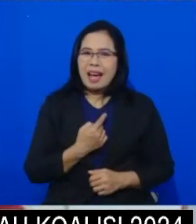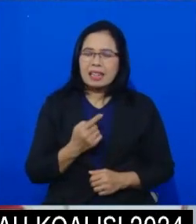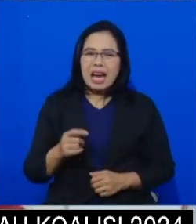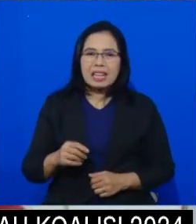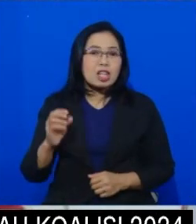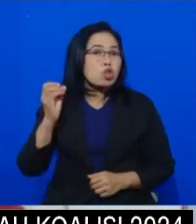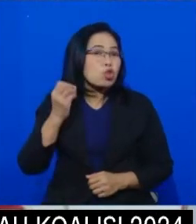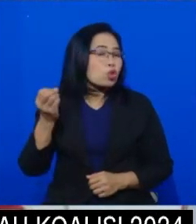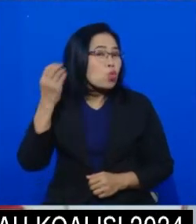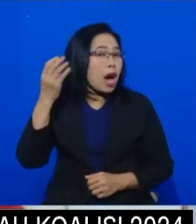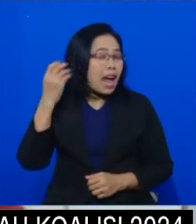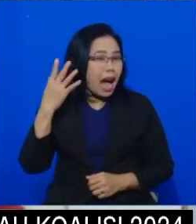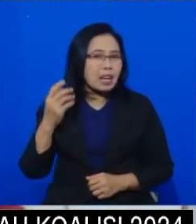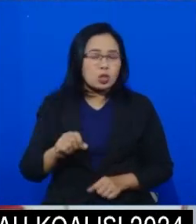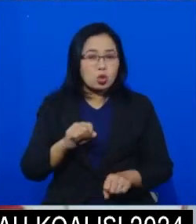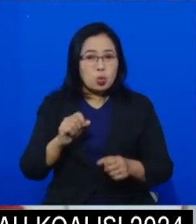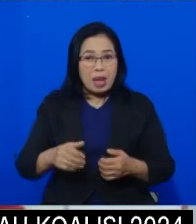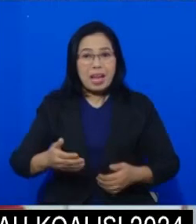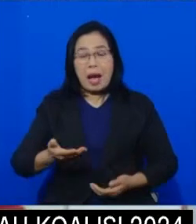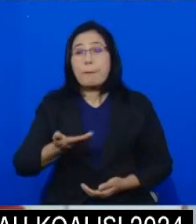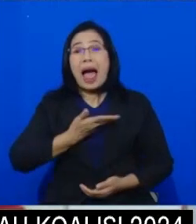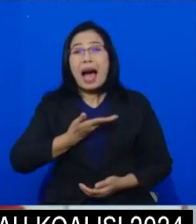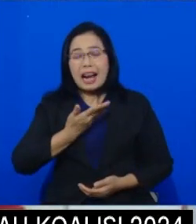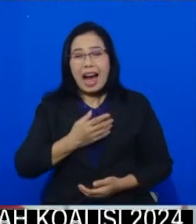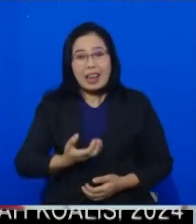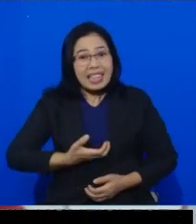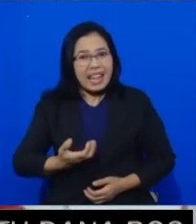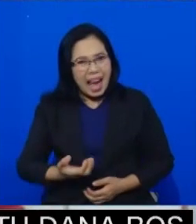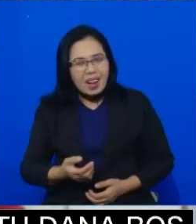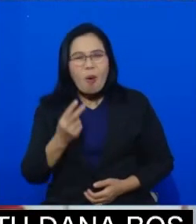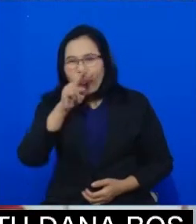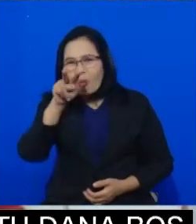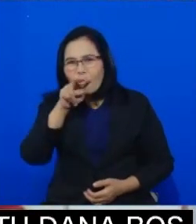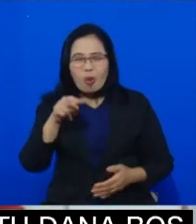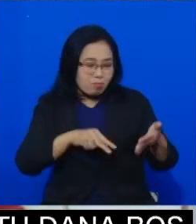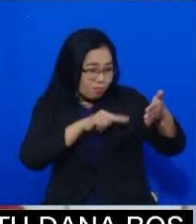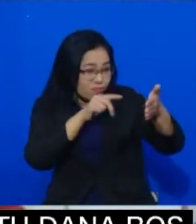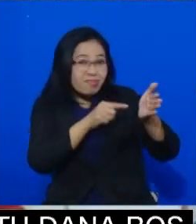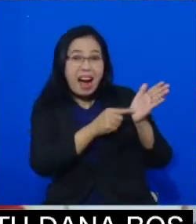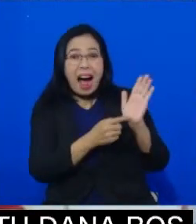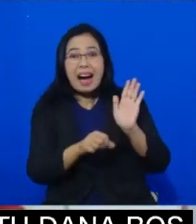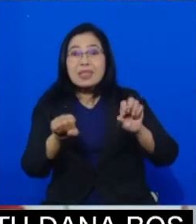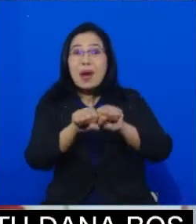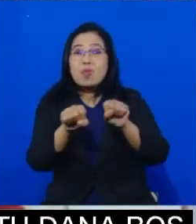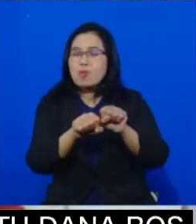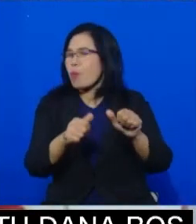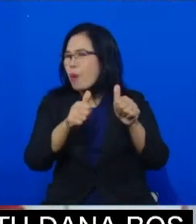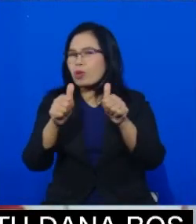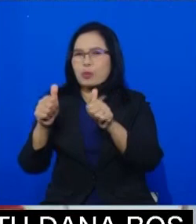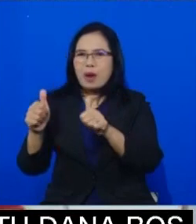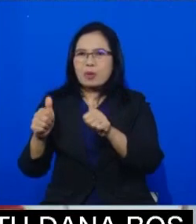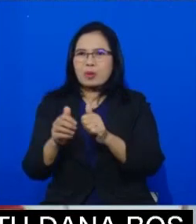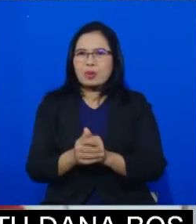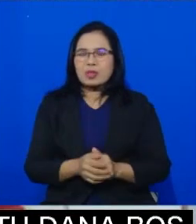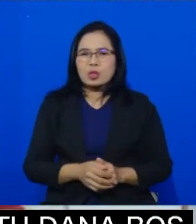suara, biar pelanggan kita, customer kita tertarik sama kita gitu ya, dari sepatu-sepatunya, terus kedua